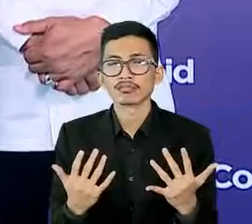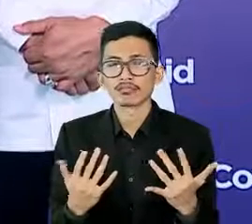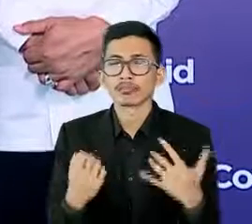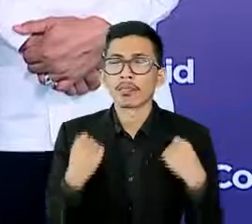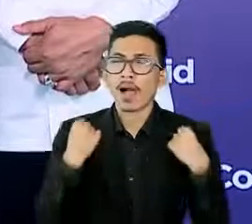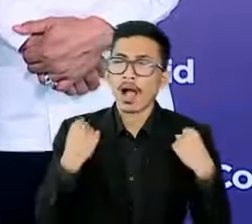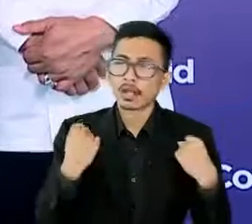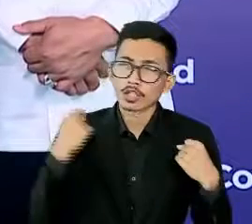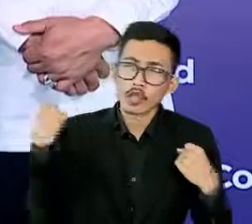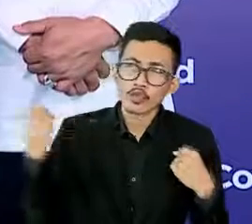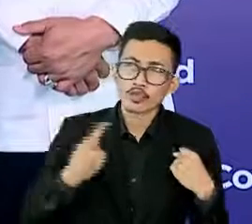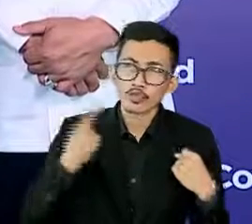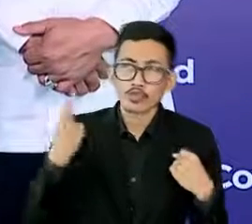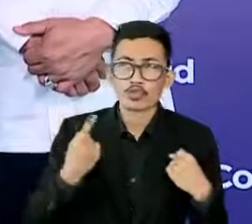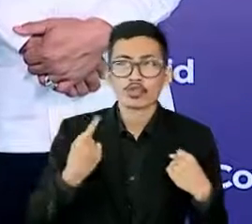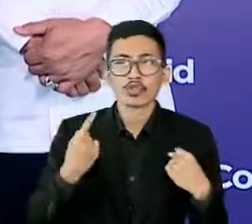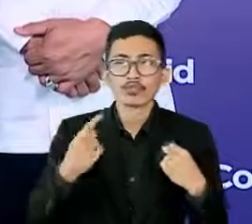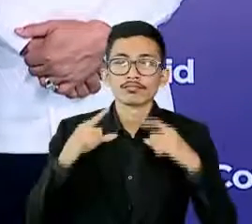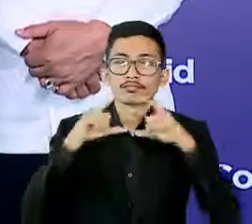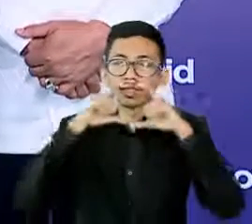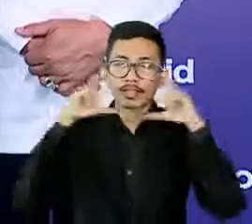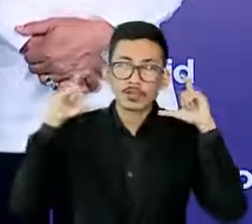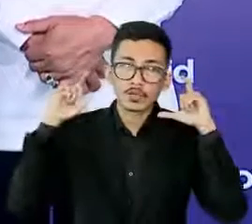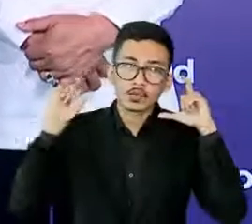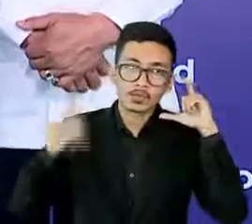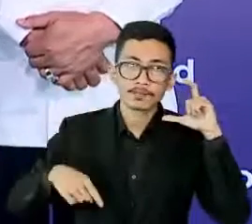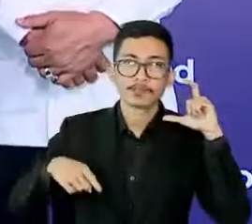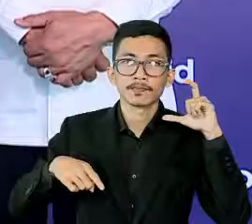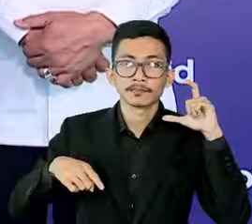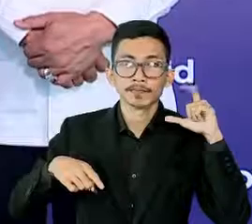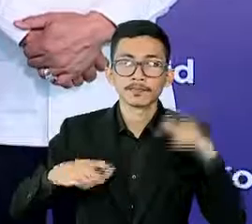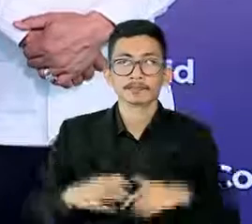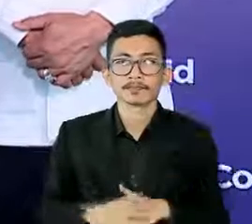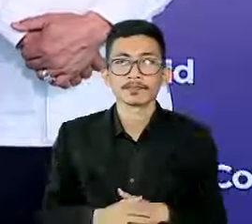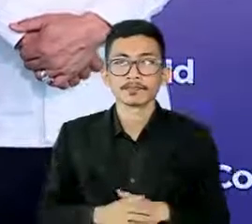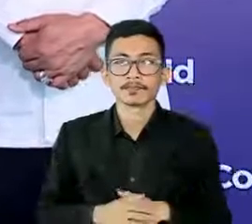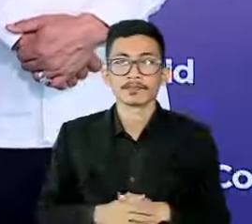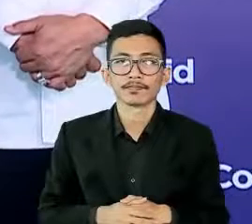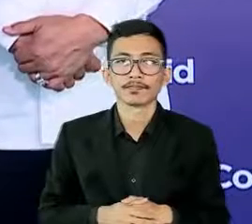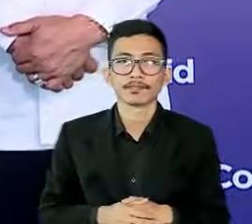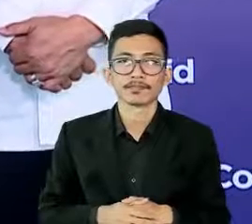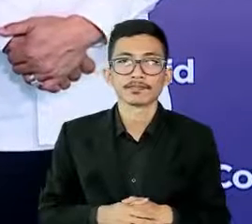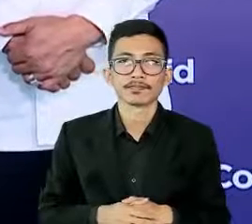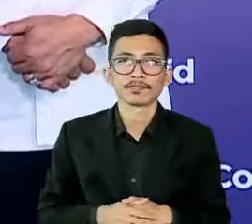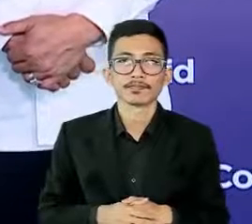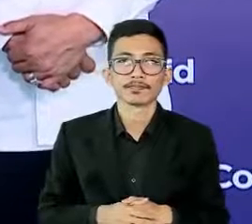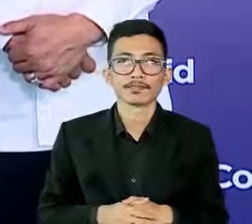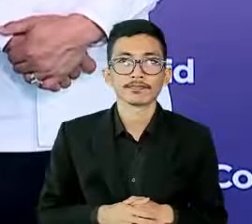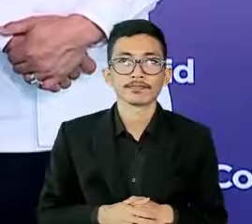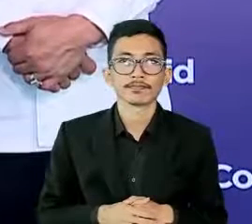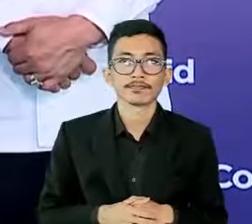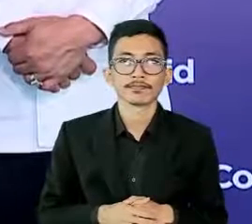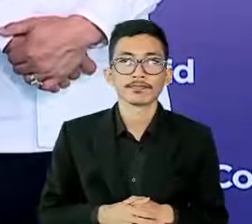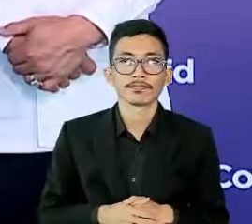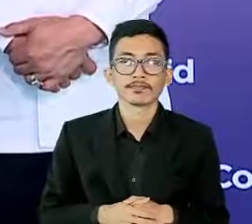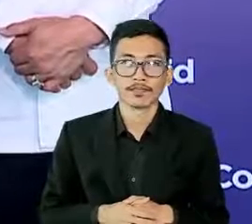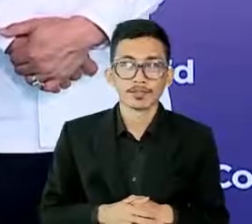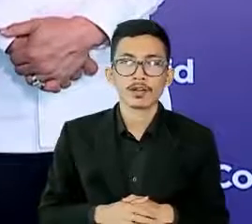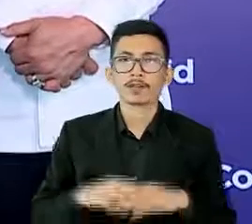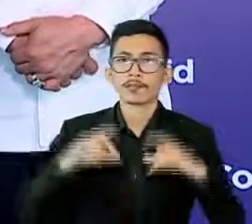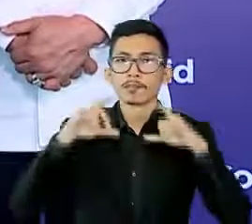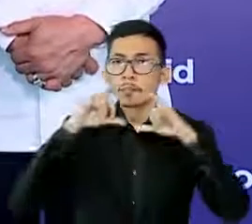Hai semangat untuk menggunakan masker ingat masker akan